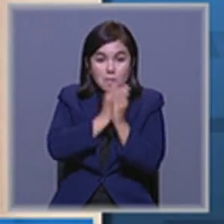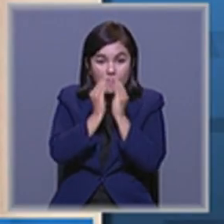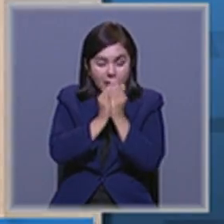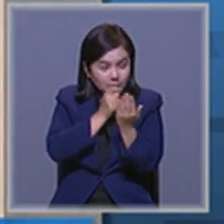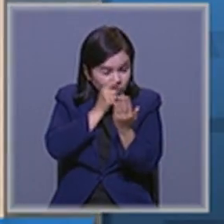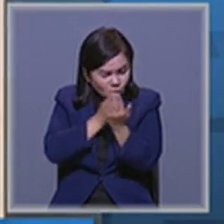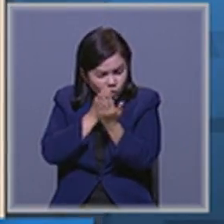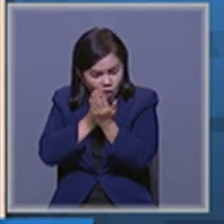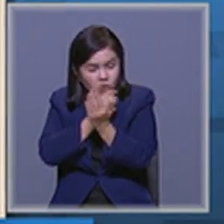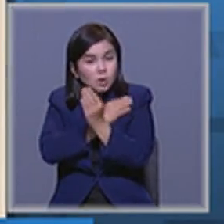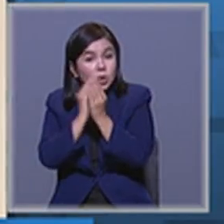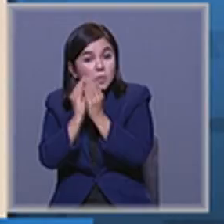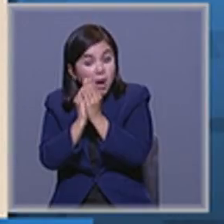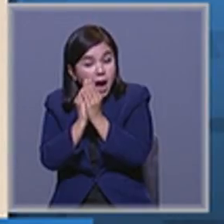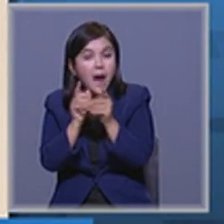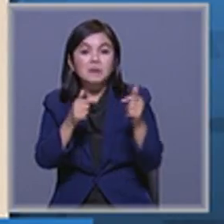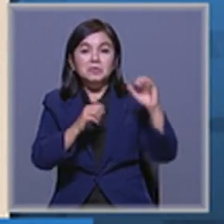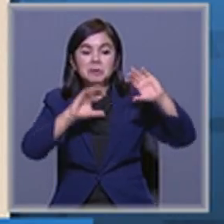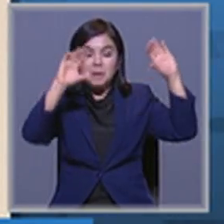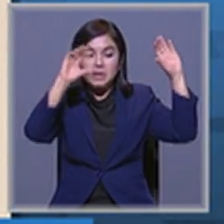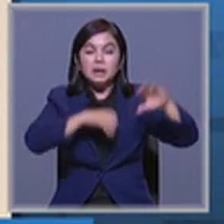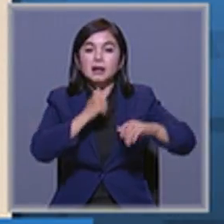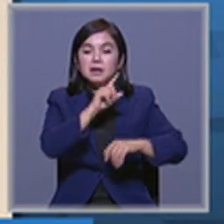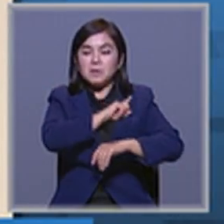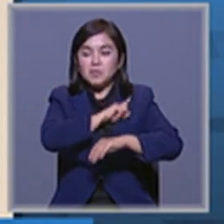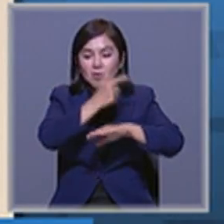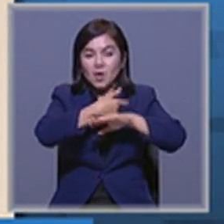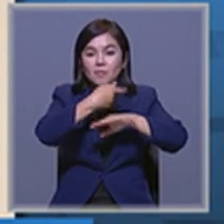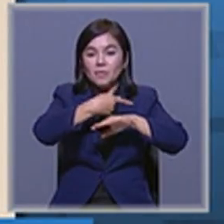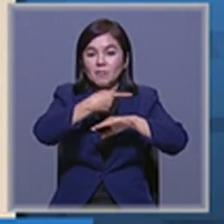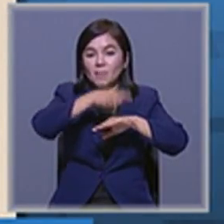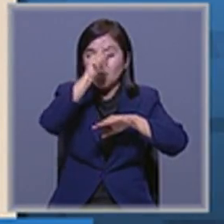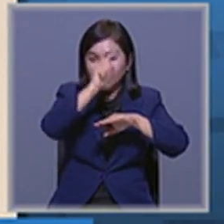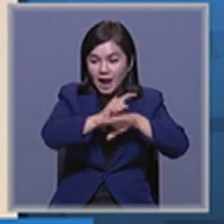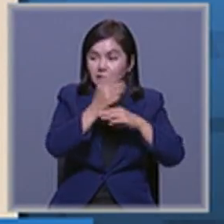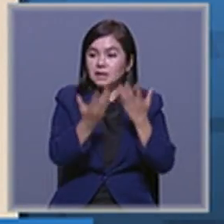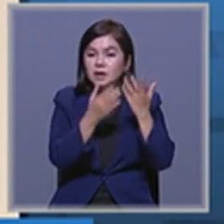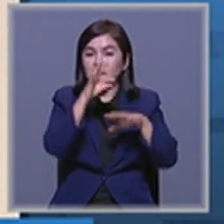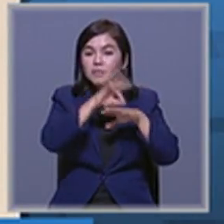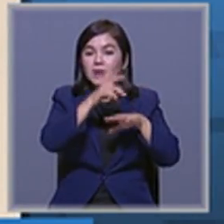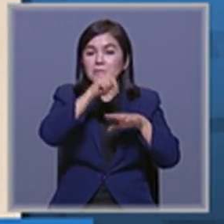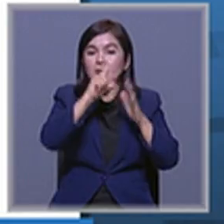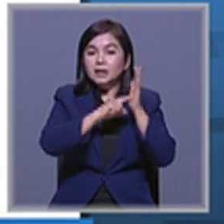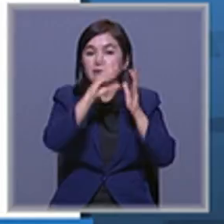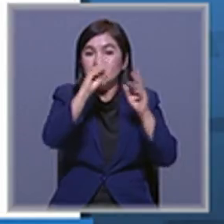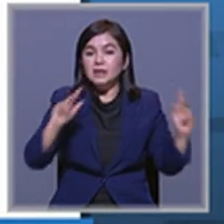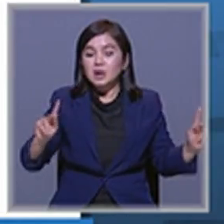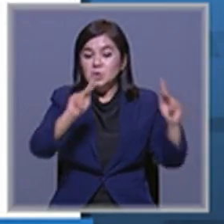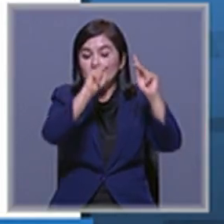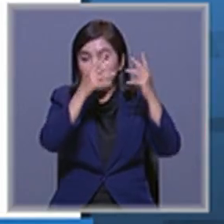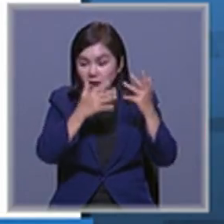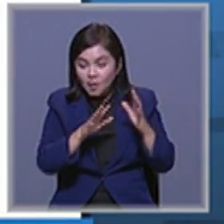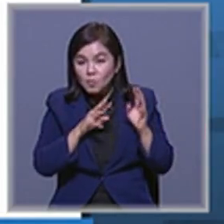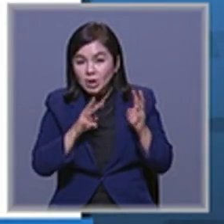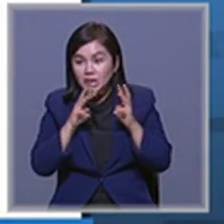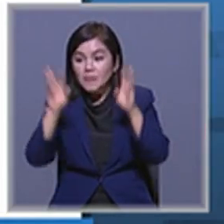อาจจะไปรับเป็นประธานในการจัดประกวดนะครับ หรือ ว่าเป็นปลัดกระทรวงสักกระทรวงหนึ่งพอถึงเวลาพอเขารับงานมาแล้วเนี่ยเขา